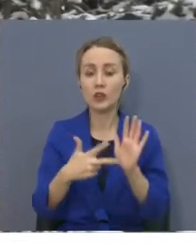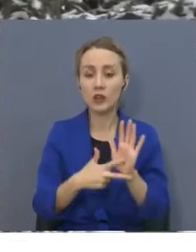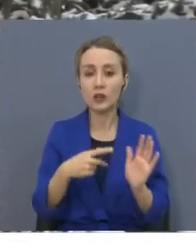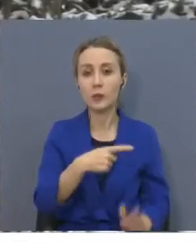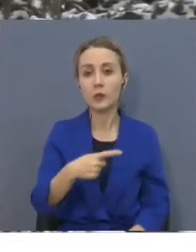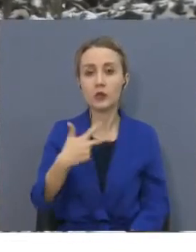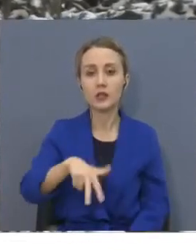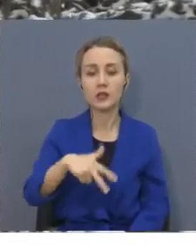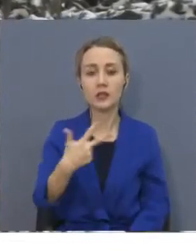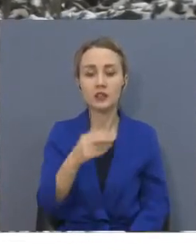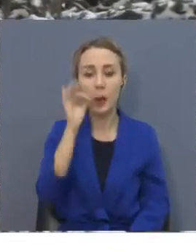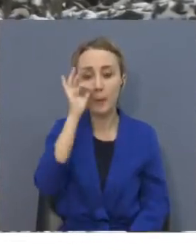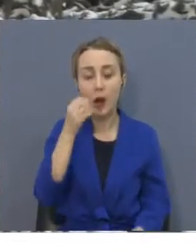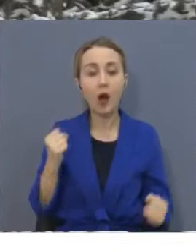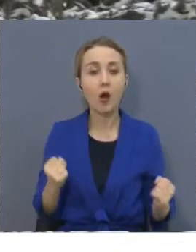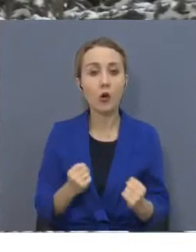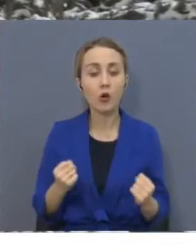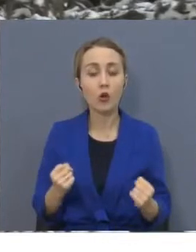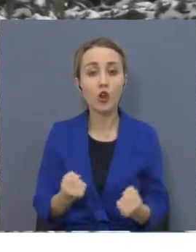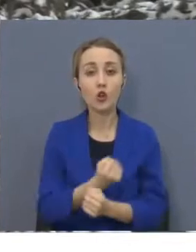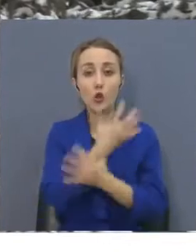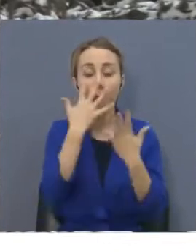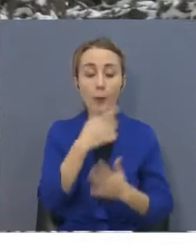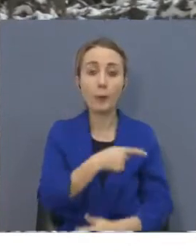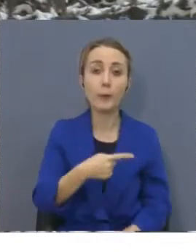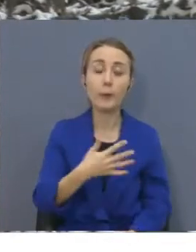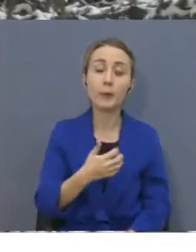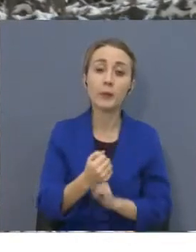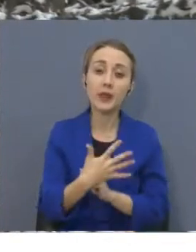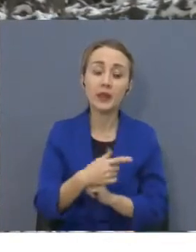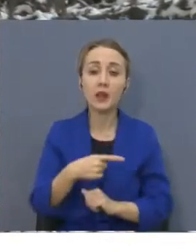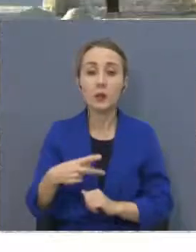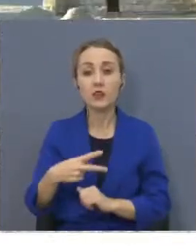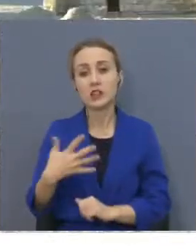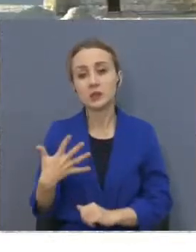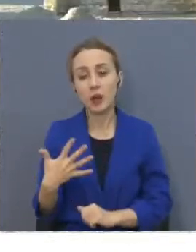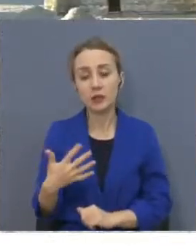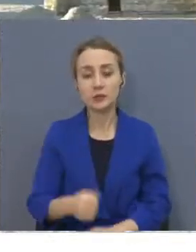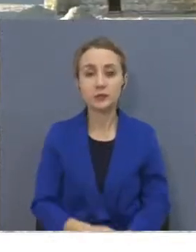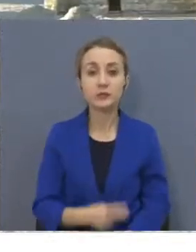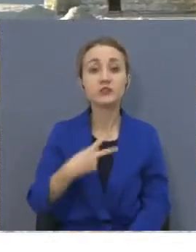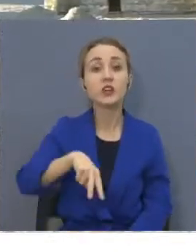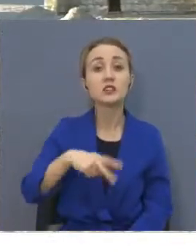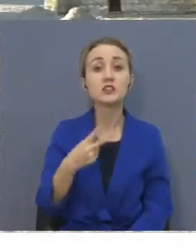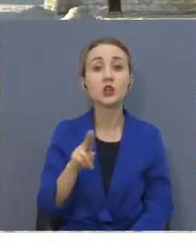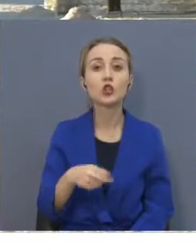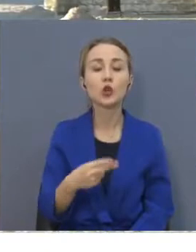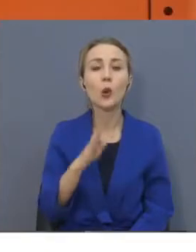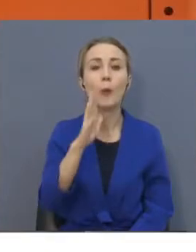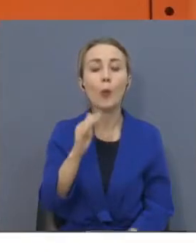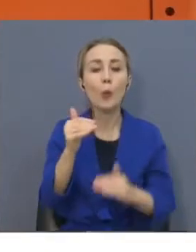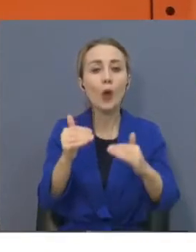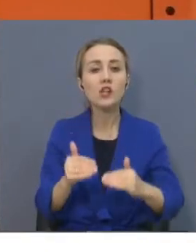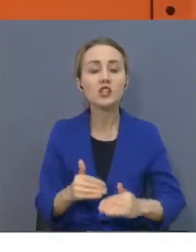28-33 градусов мороза. В дневные часы 15-20, местами 25 мороза. 22 декабря ожидается